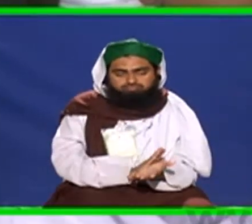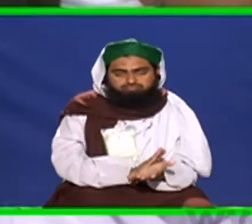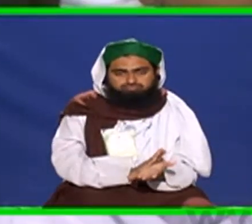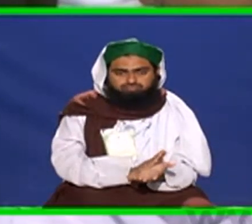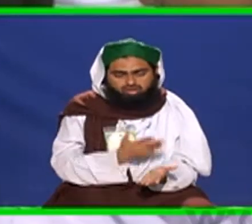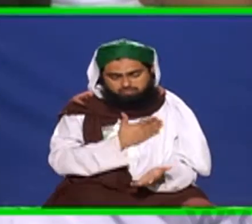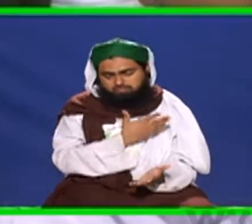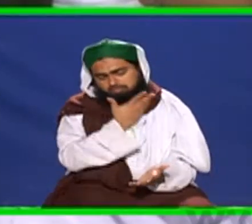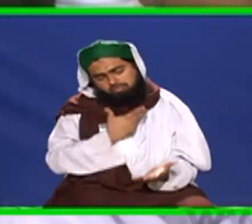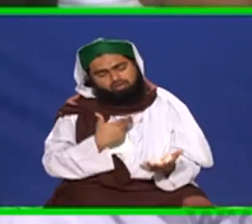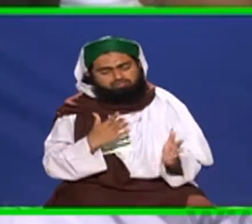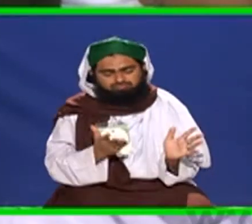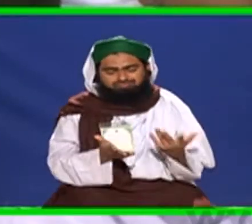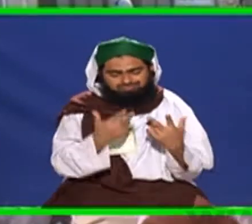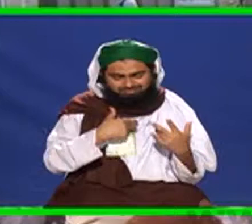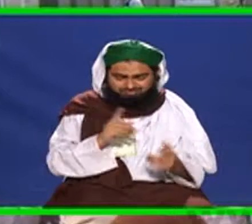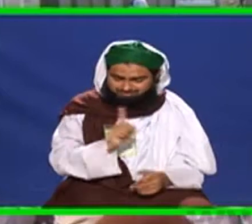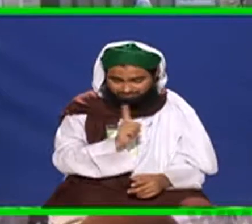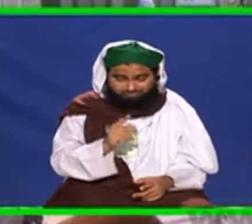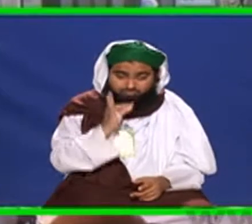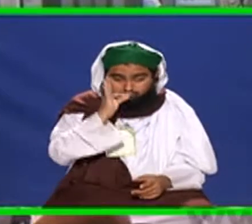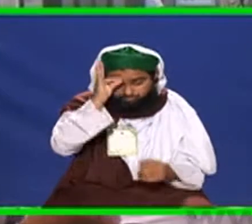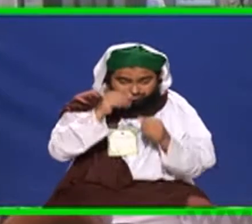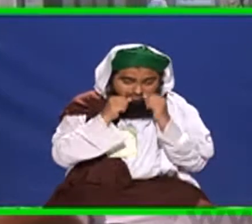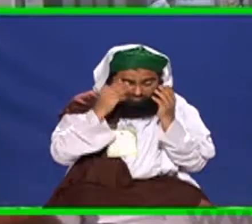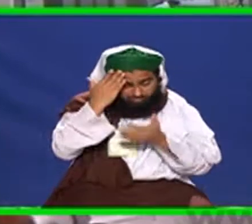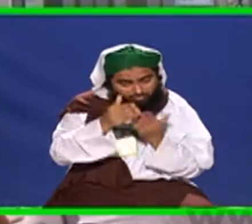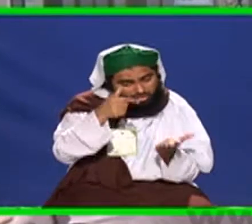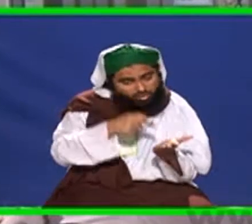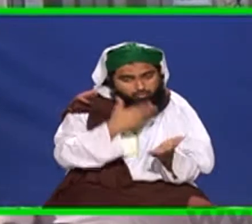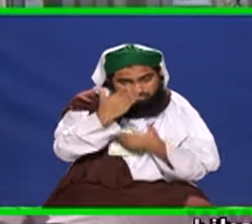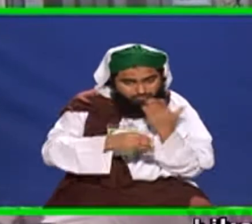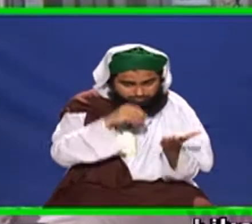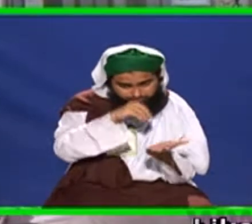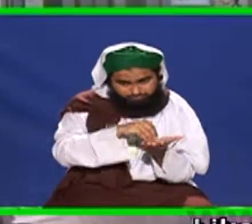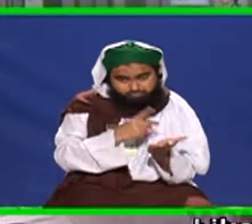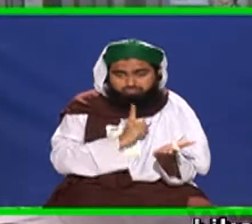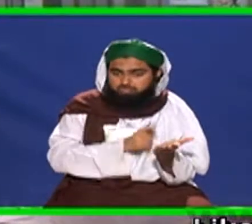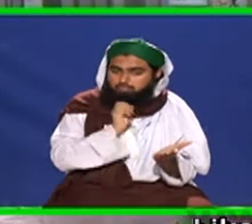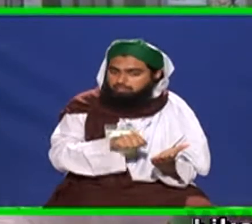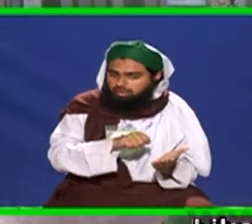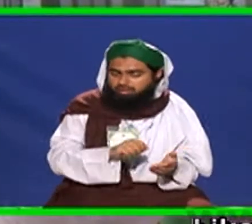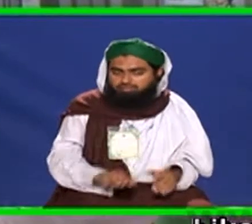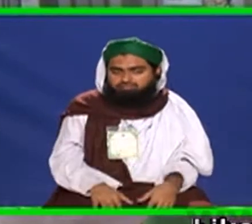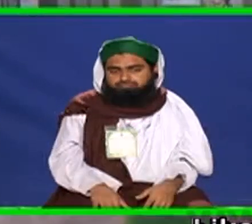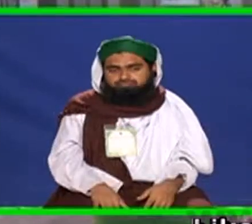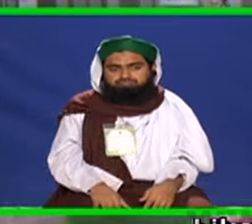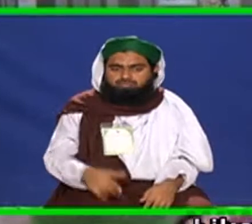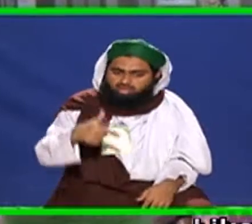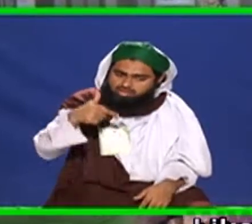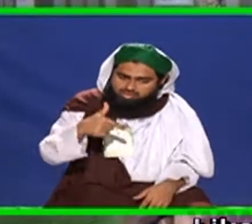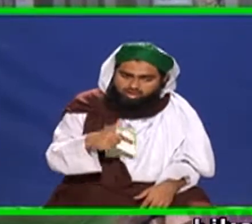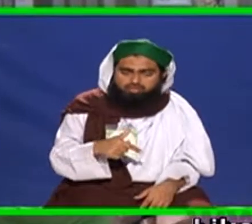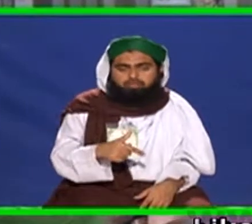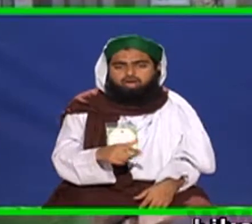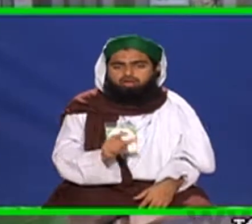جا نہیں، بلکہ گننے کی بھی اہمیت ہے. تو اسی طرح 7 بار یا باریوں ہر نماز کے